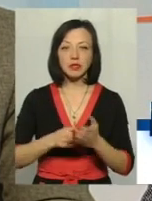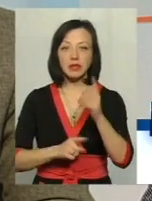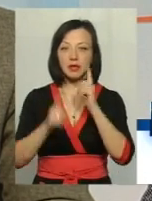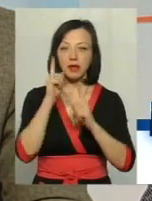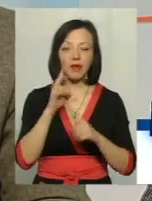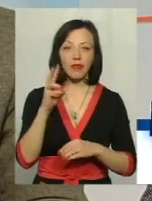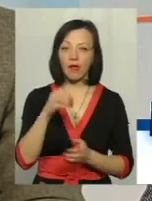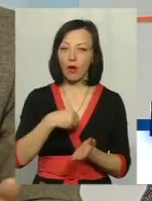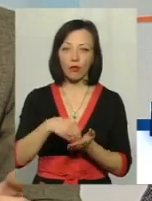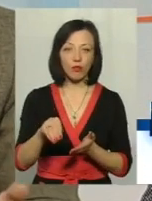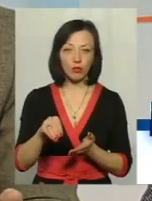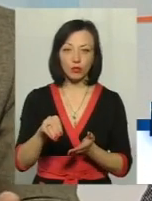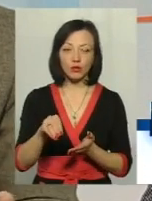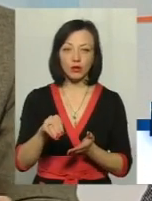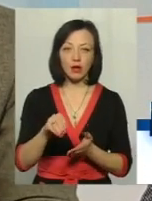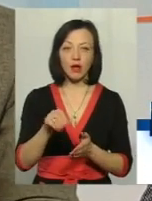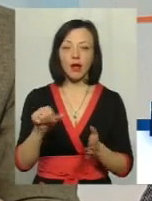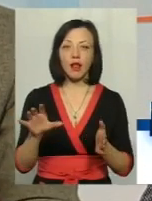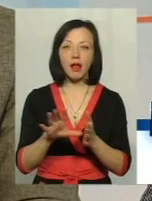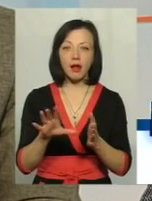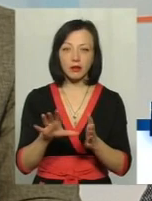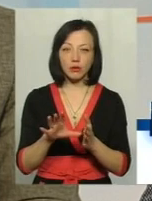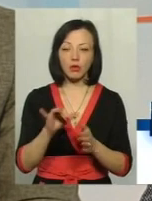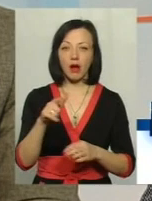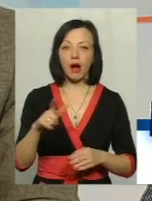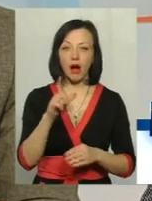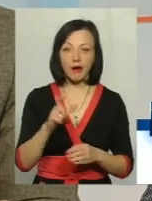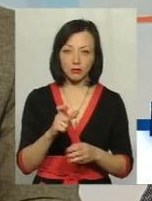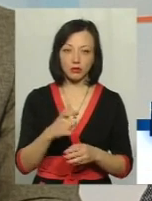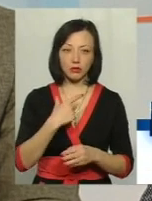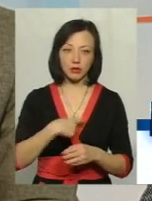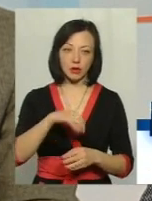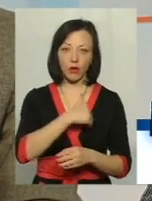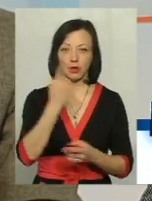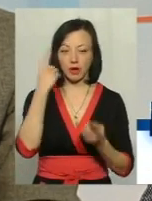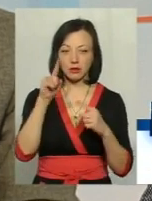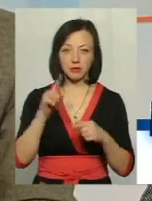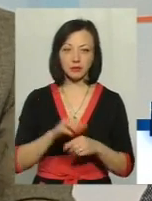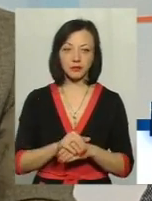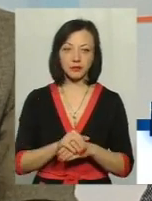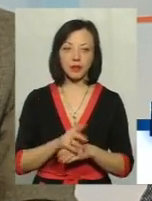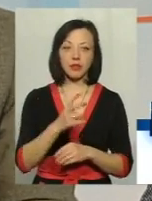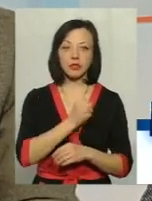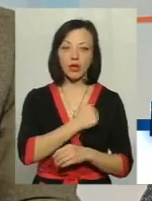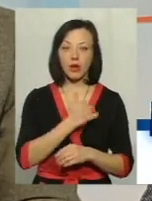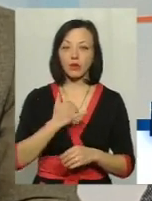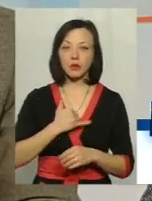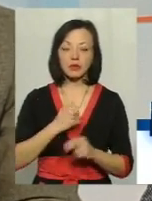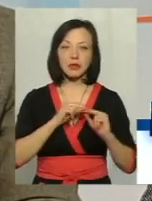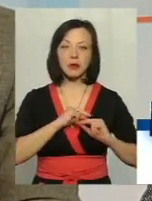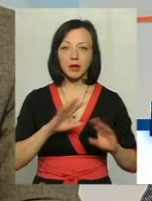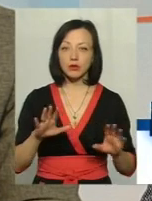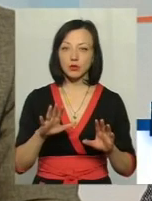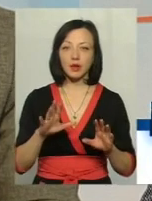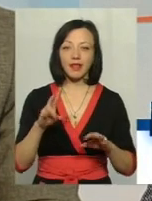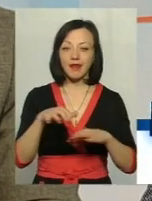не купують ціну електрики і ціну газу, яку вони собі захотять. На жаль, у нас не працює ні